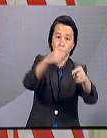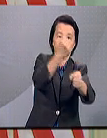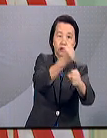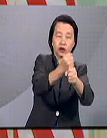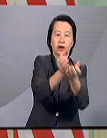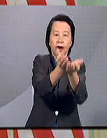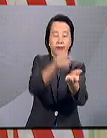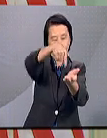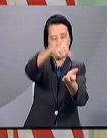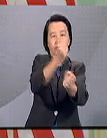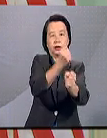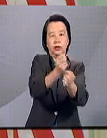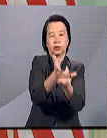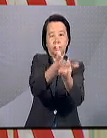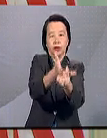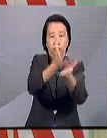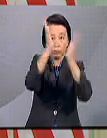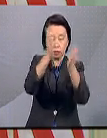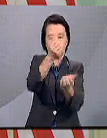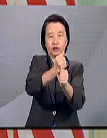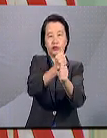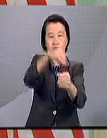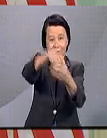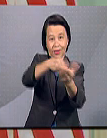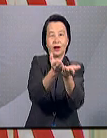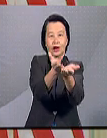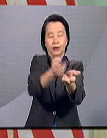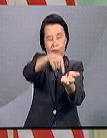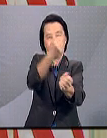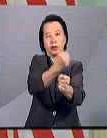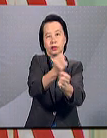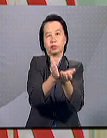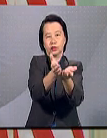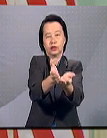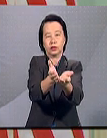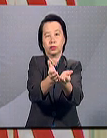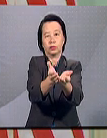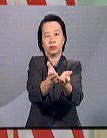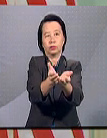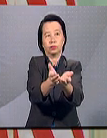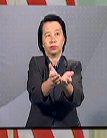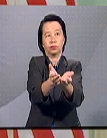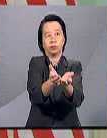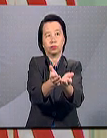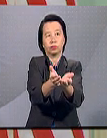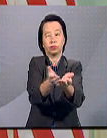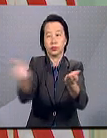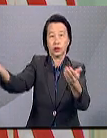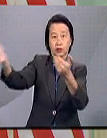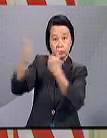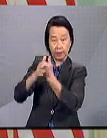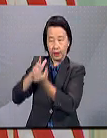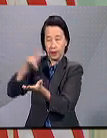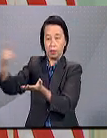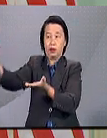di pelabuhan di Malaysia, ya, dan di kapal Malaysia sekalipun, sesampai saja di